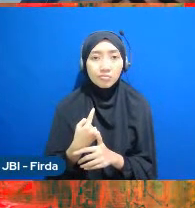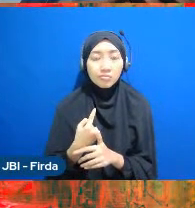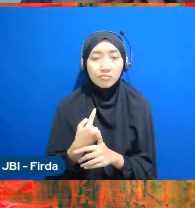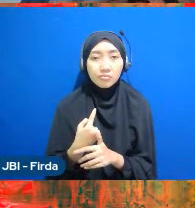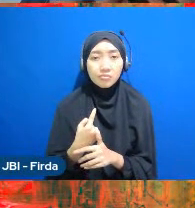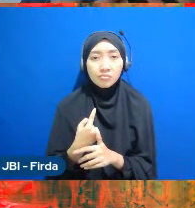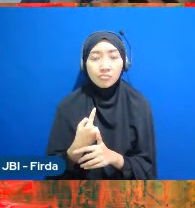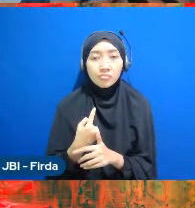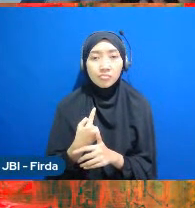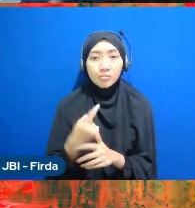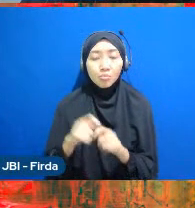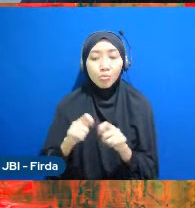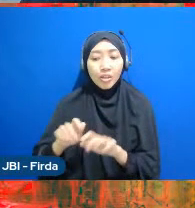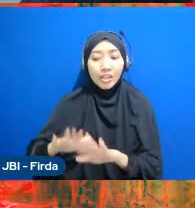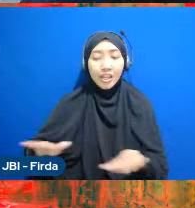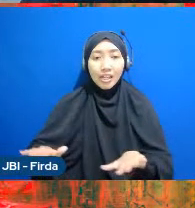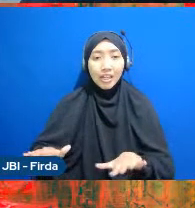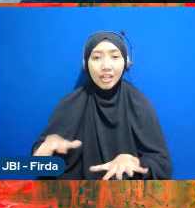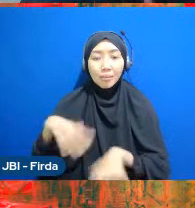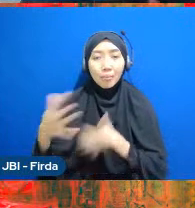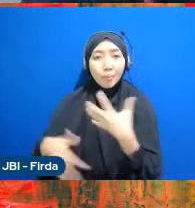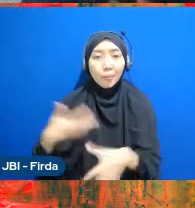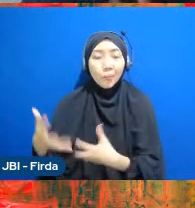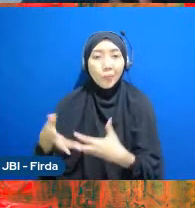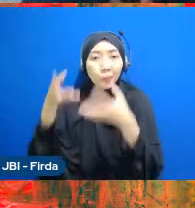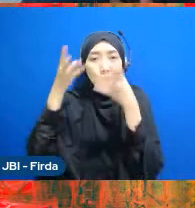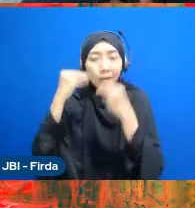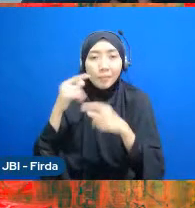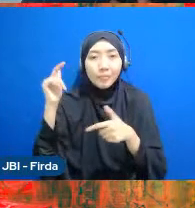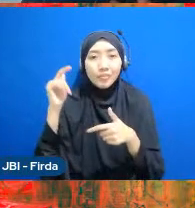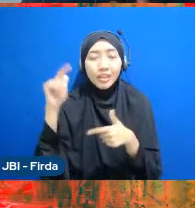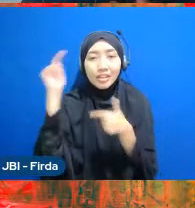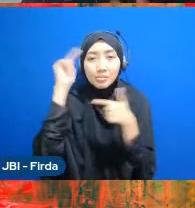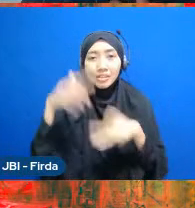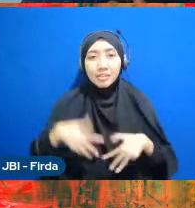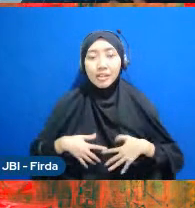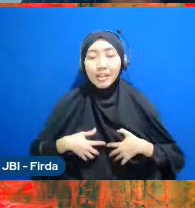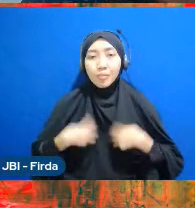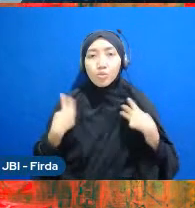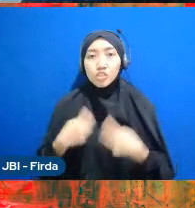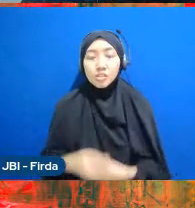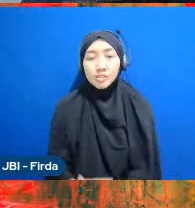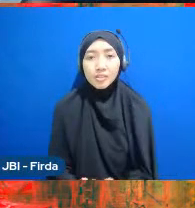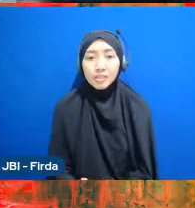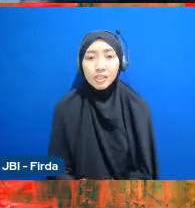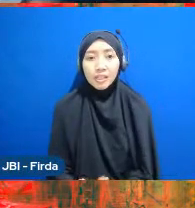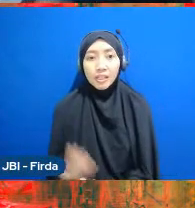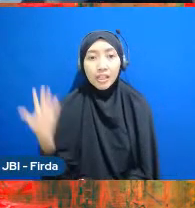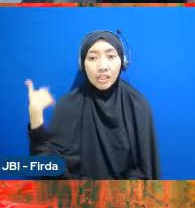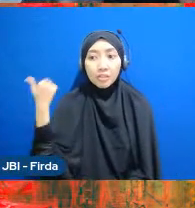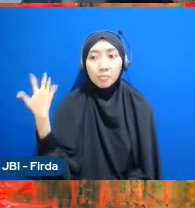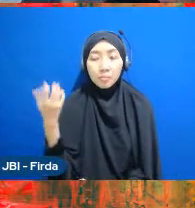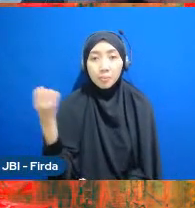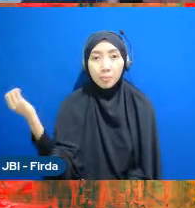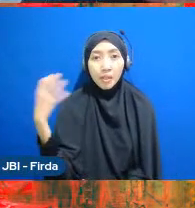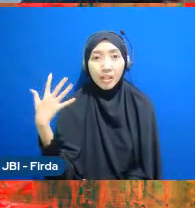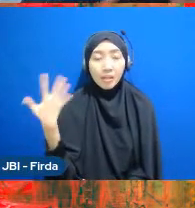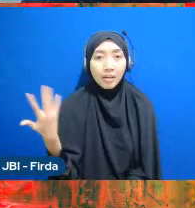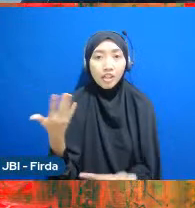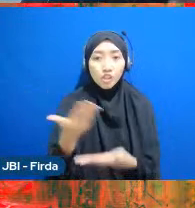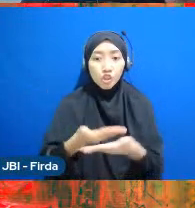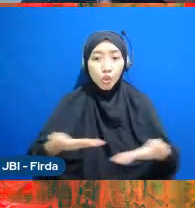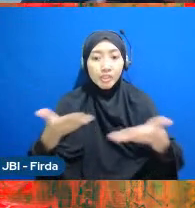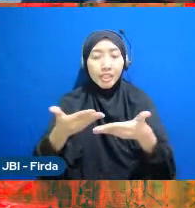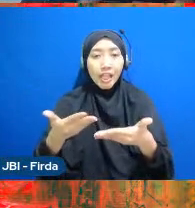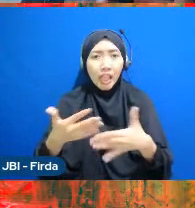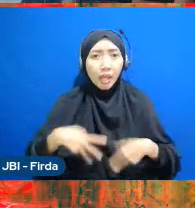bisa membuat anak memahami ini. Kenapa sih tadi bilang sosial emosi gitu ya? Karena